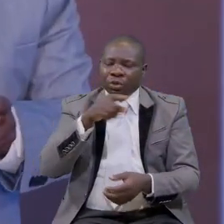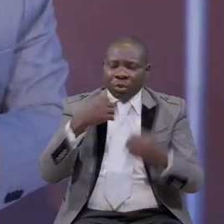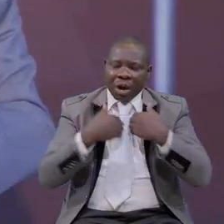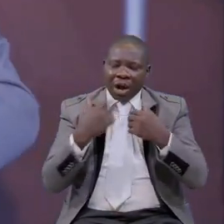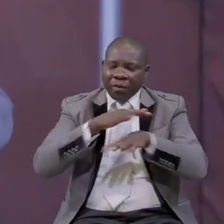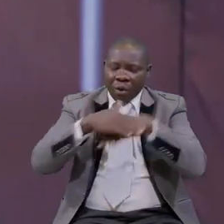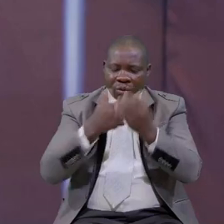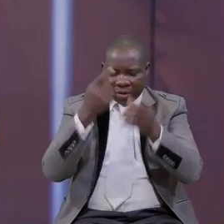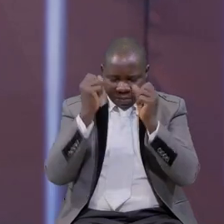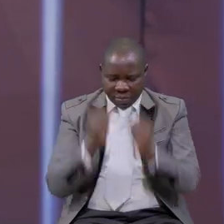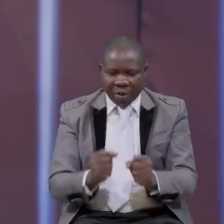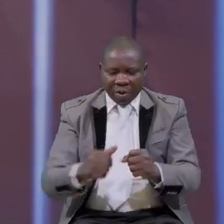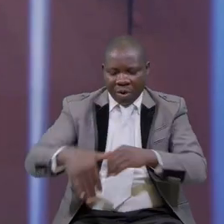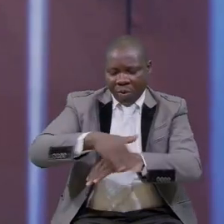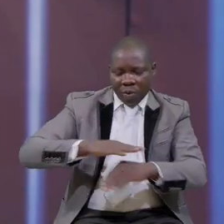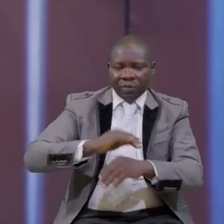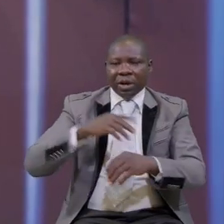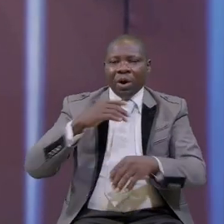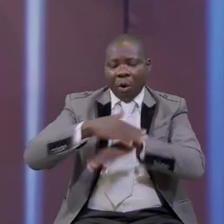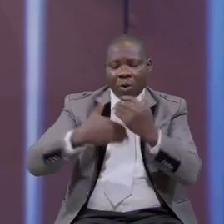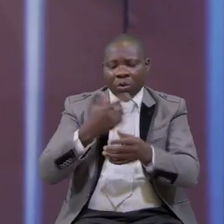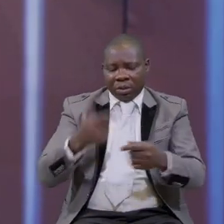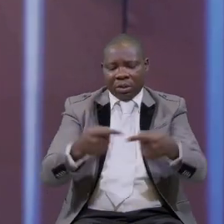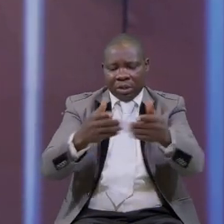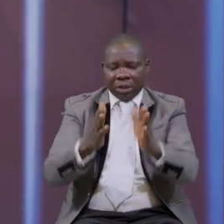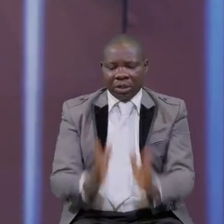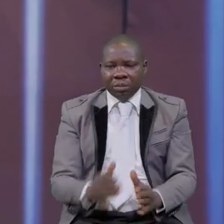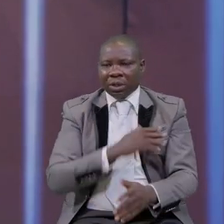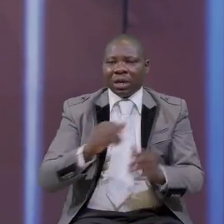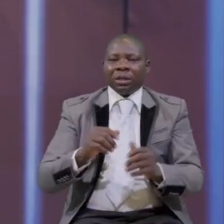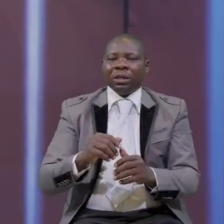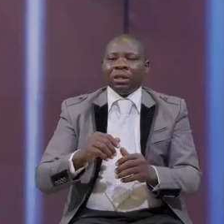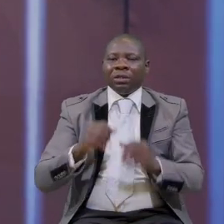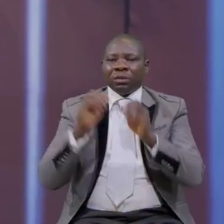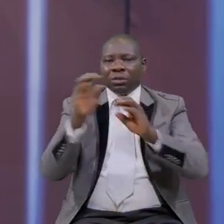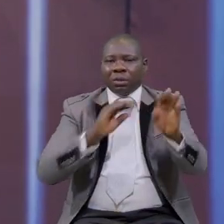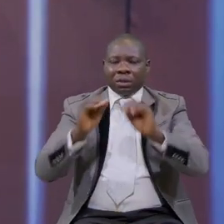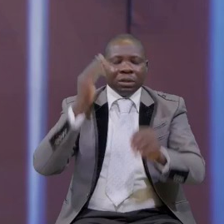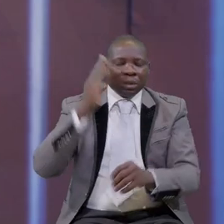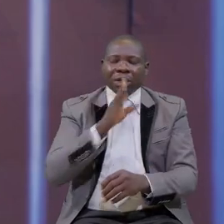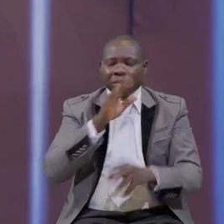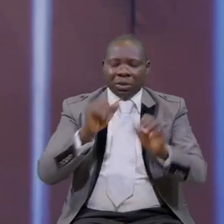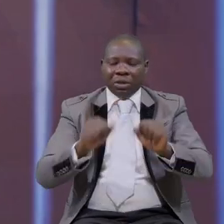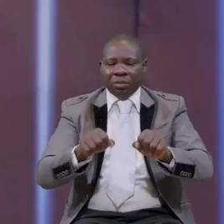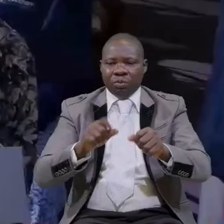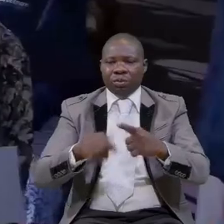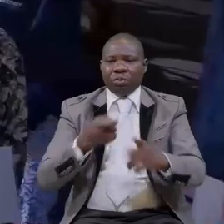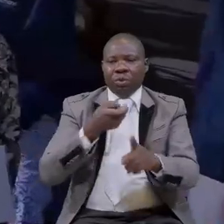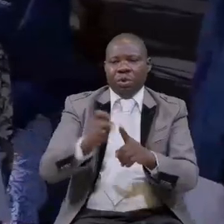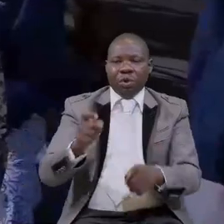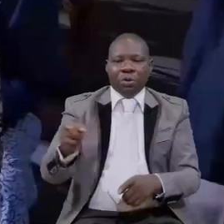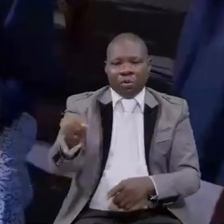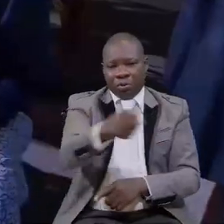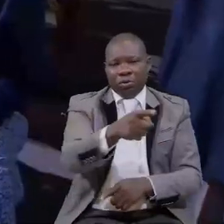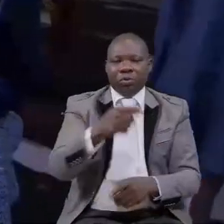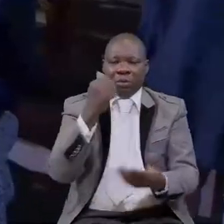tu as toute la puissance sur tous les ennemis et rien ne pourra te